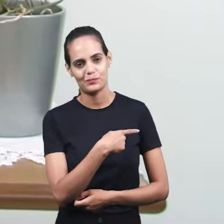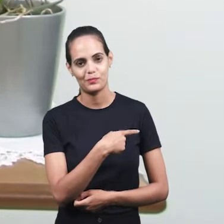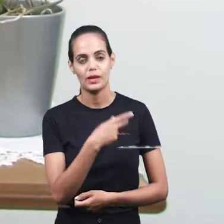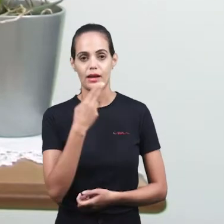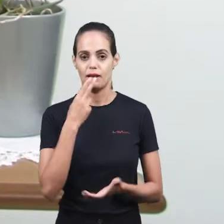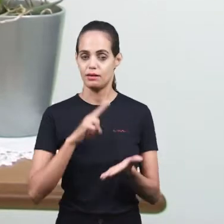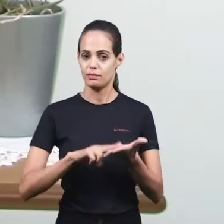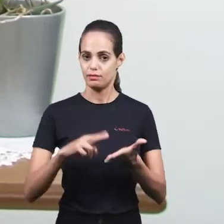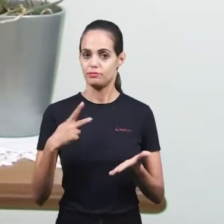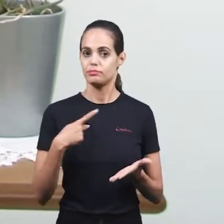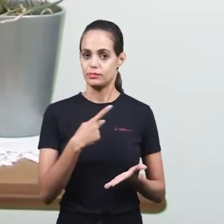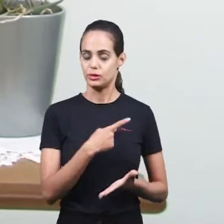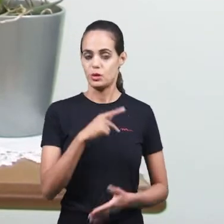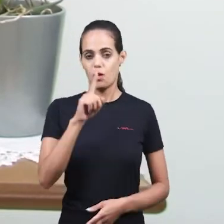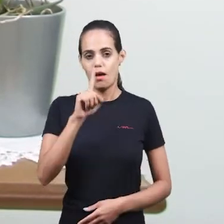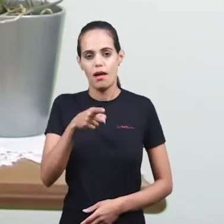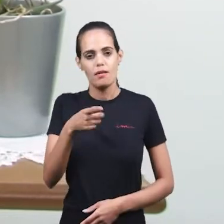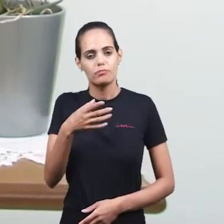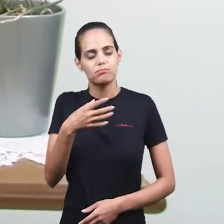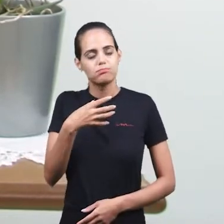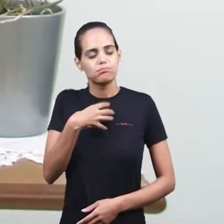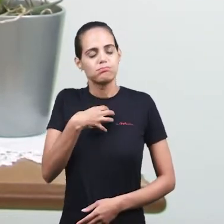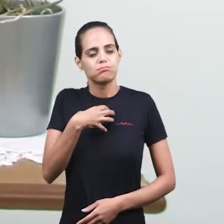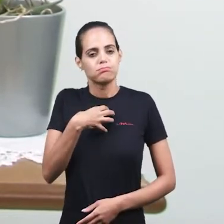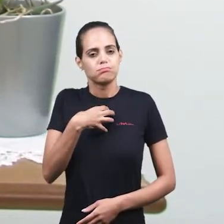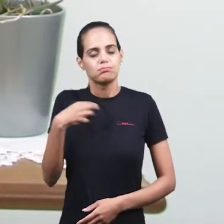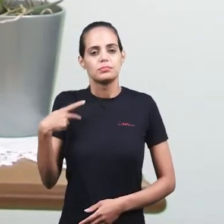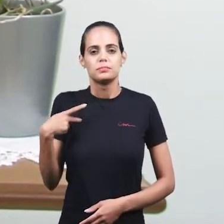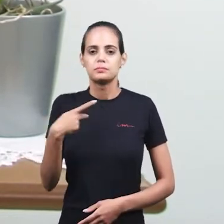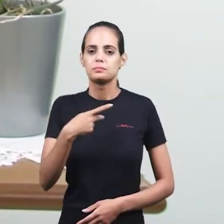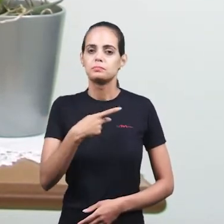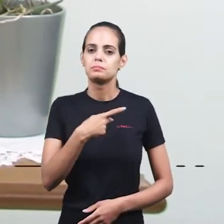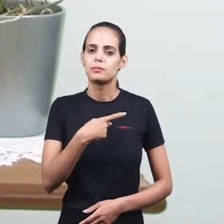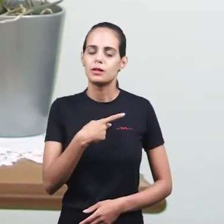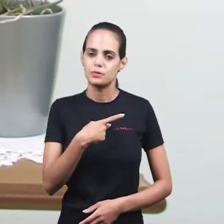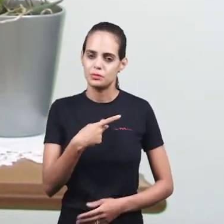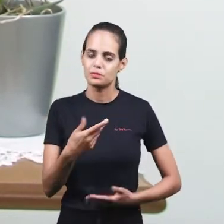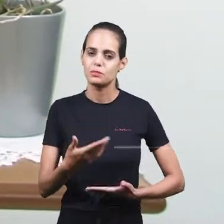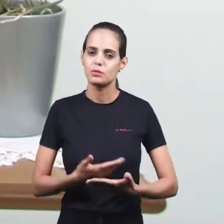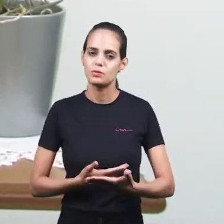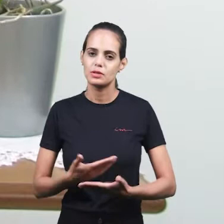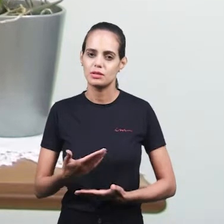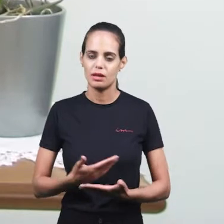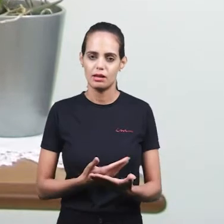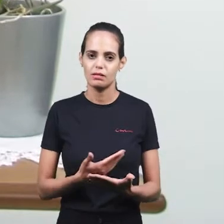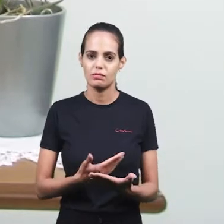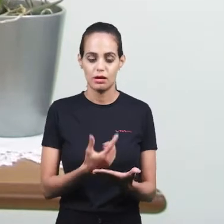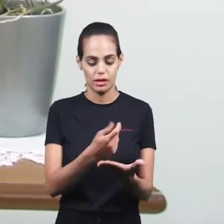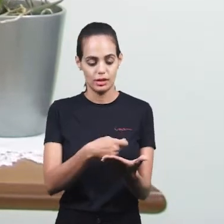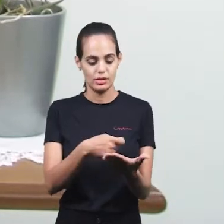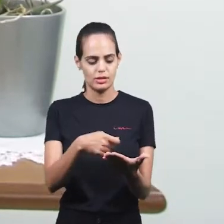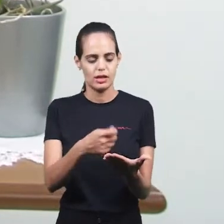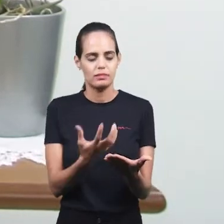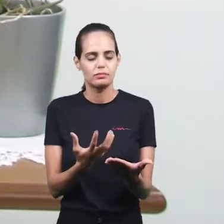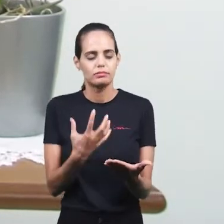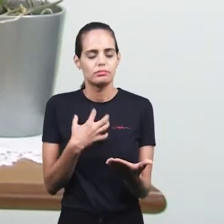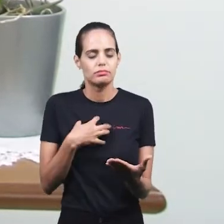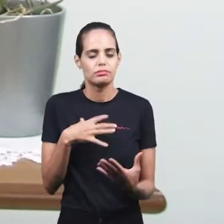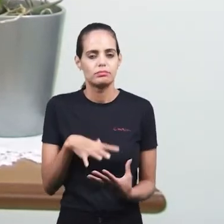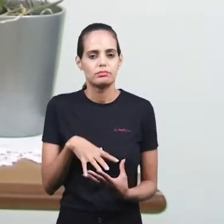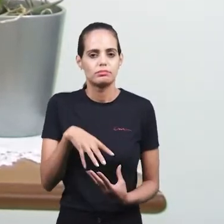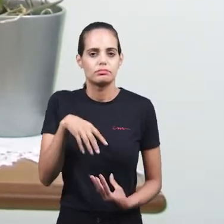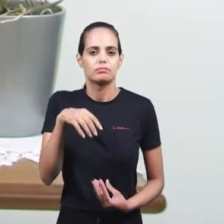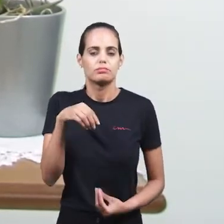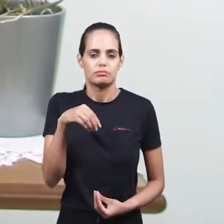послание. Возлюбленные, пасторские послания — это выражение чувства